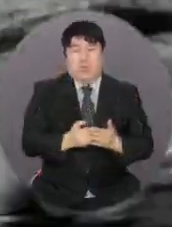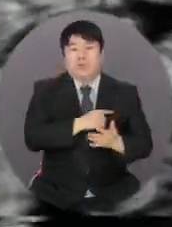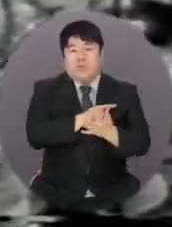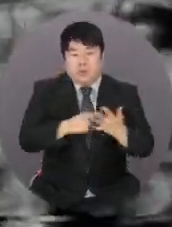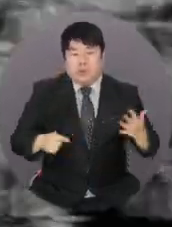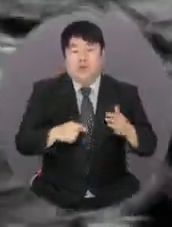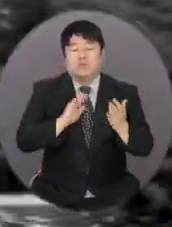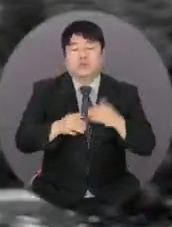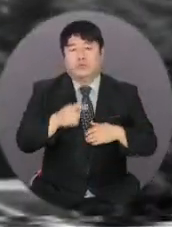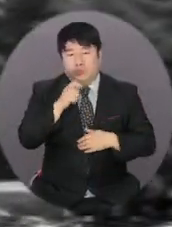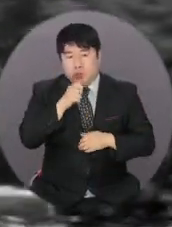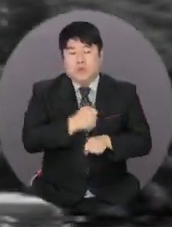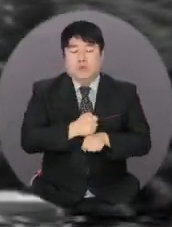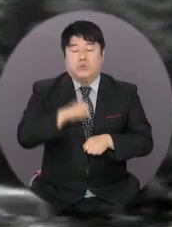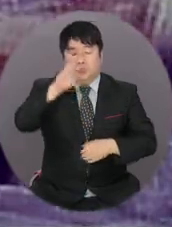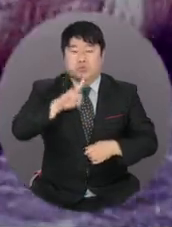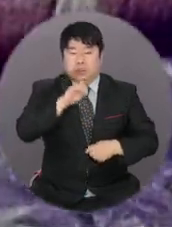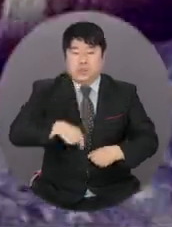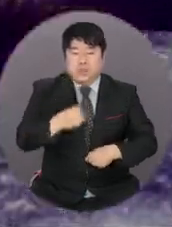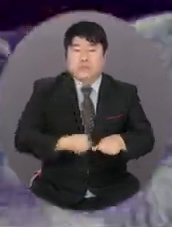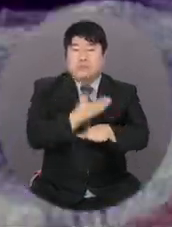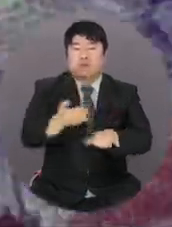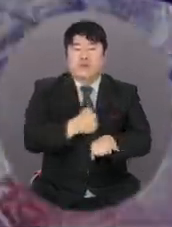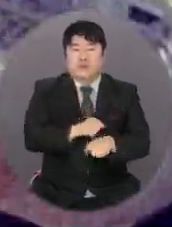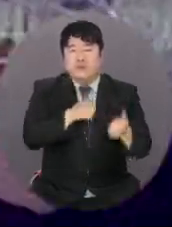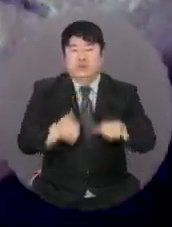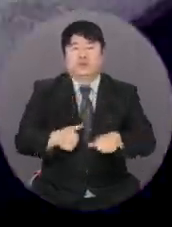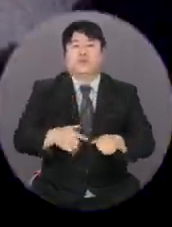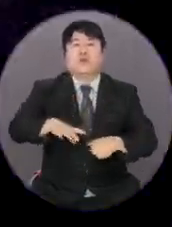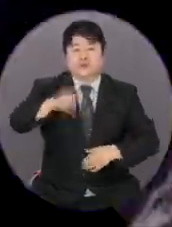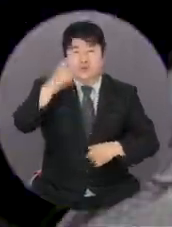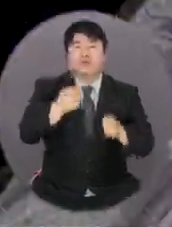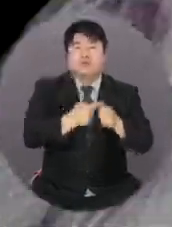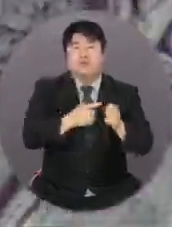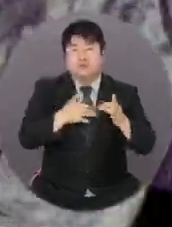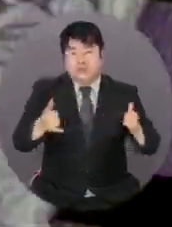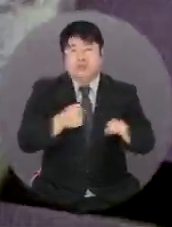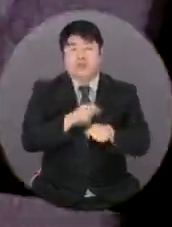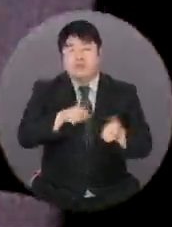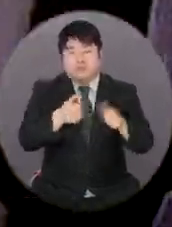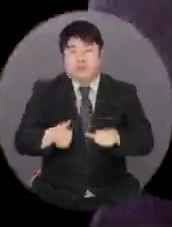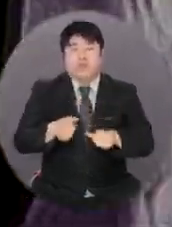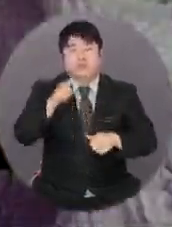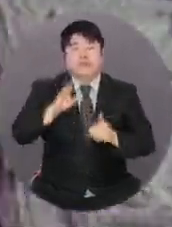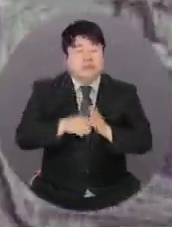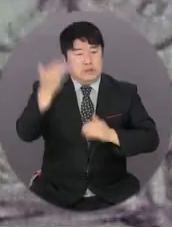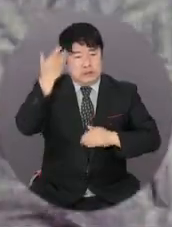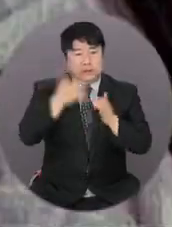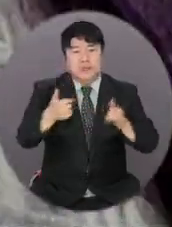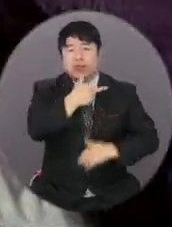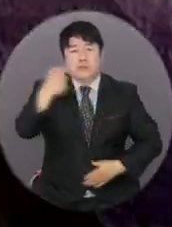당시 광주의 진실을 알리려다 숨진 최초의 인물입니다. 그의 죽음은 당시 지식인들에게